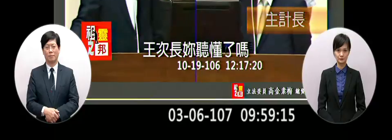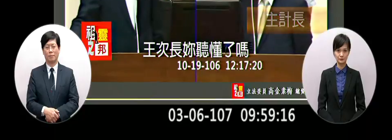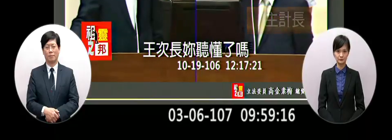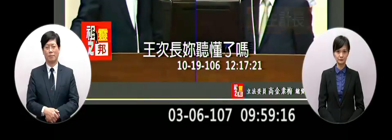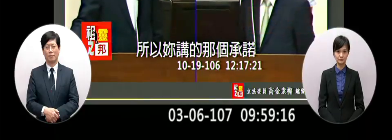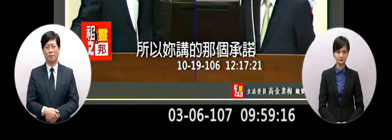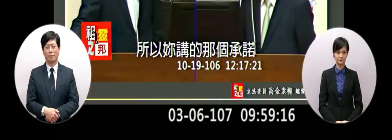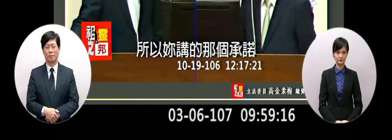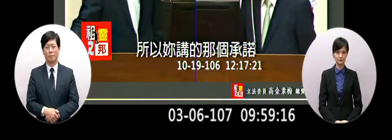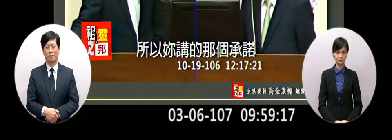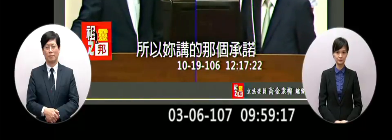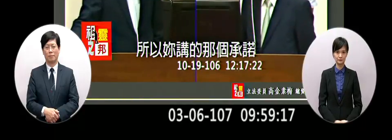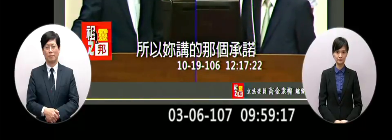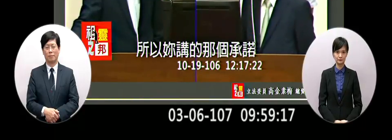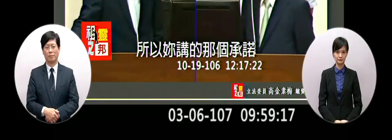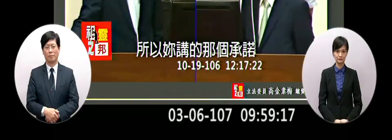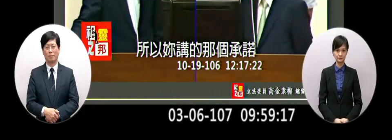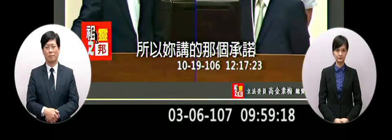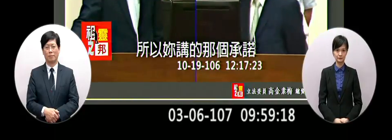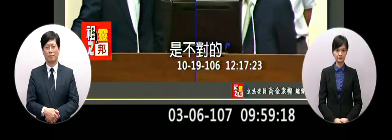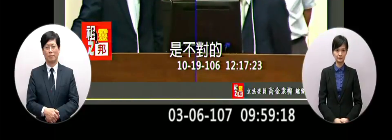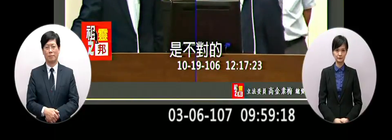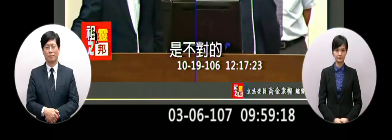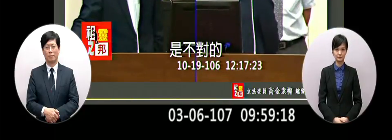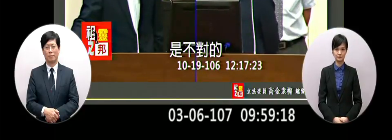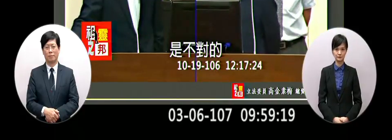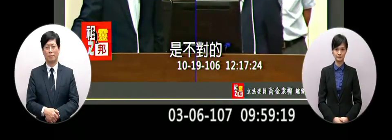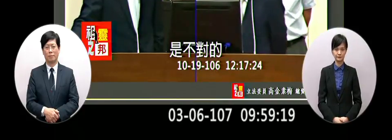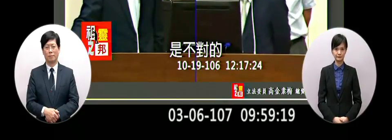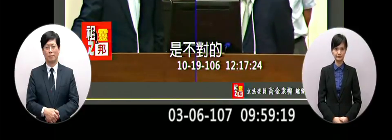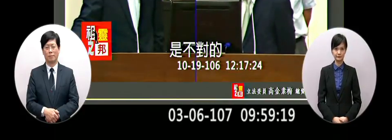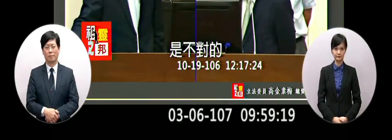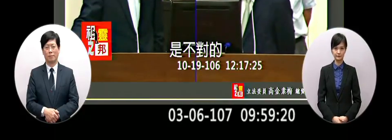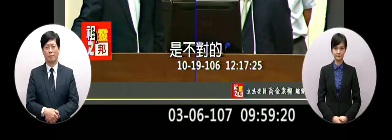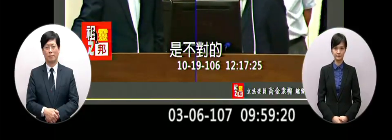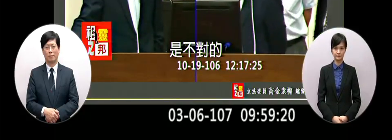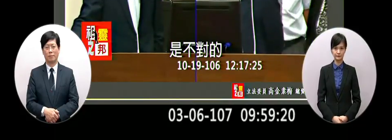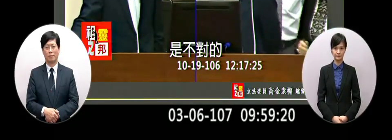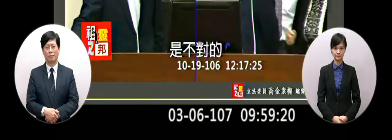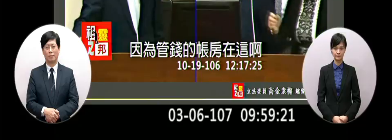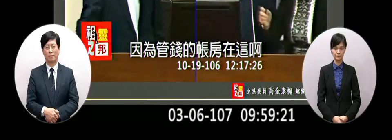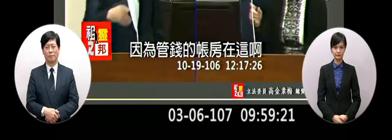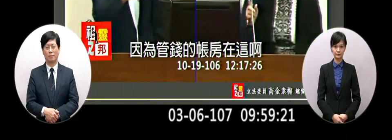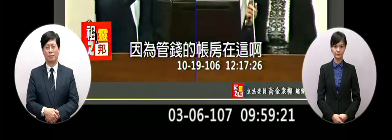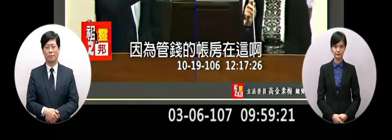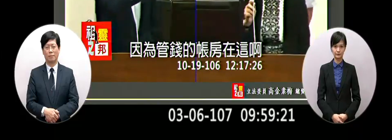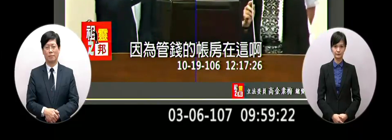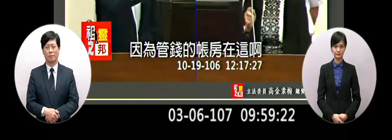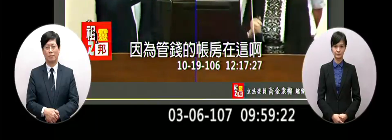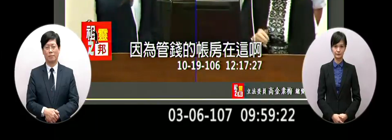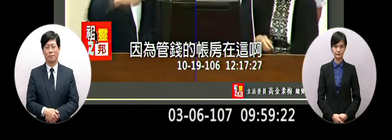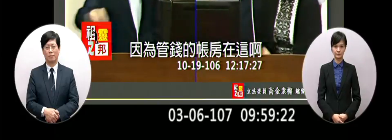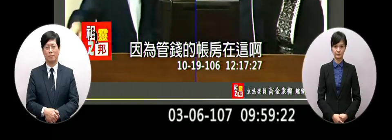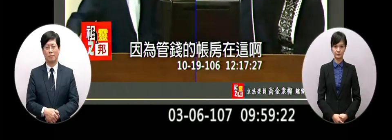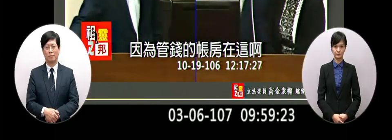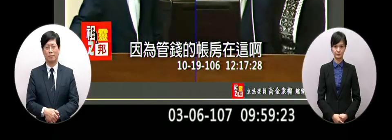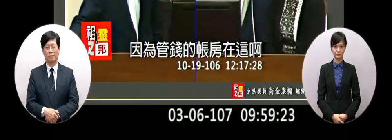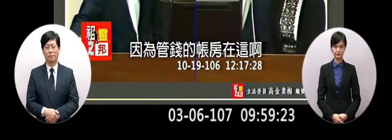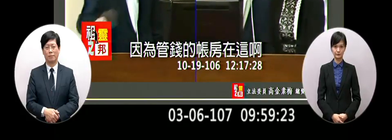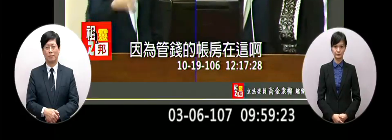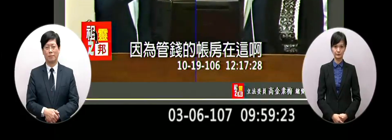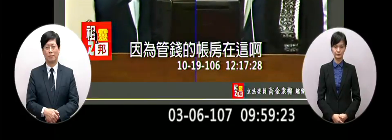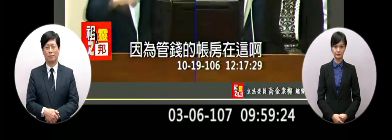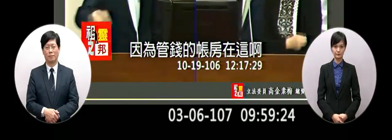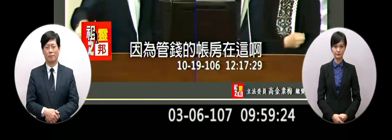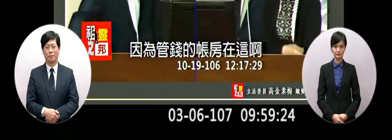了吗？所以你讲的那个承诺是不对的，因为管钱